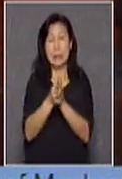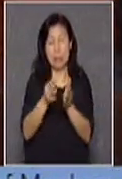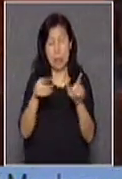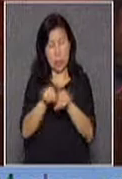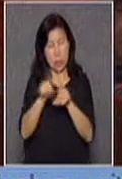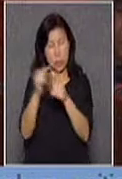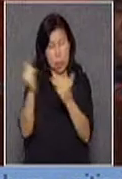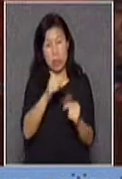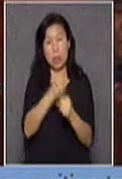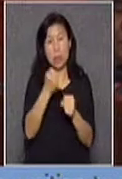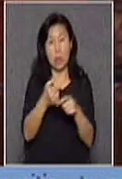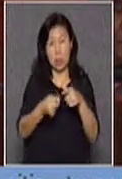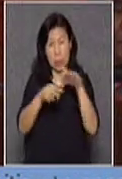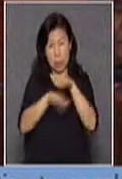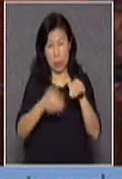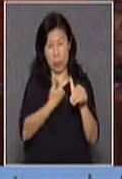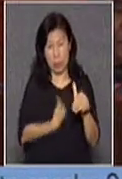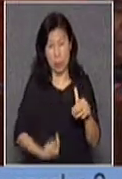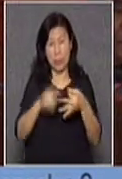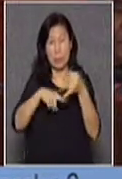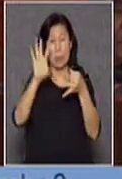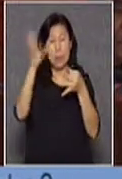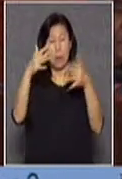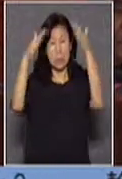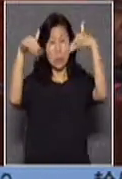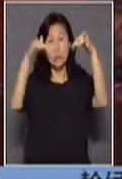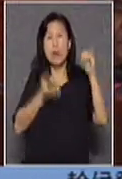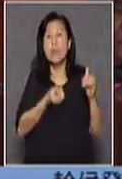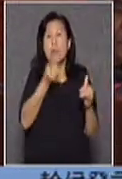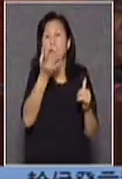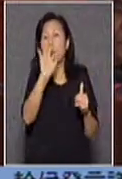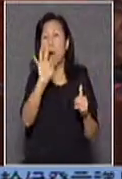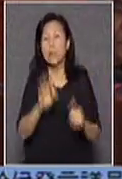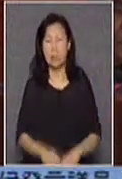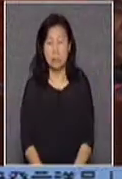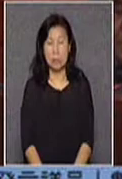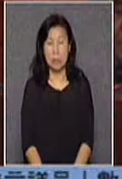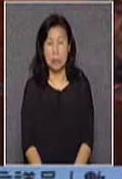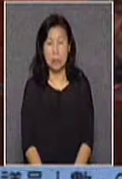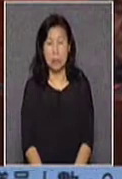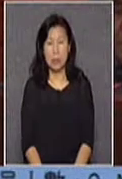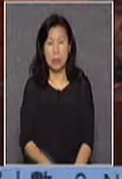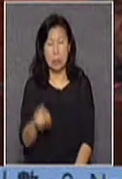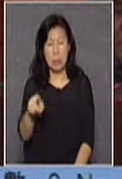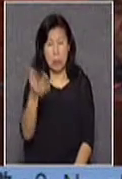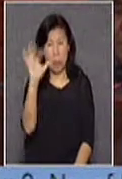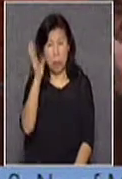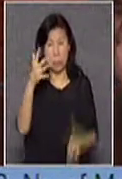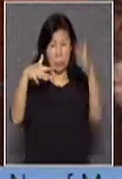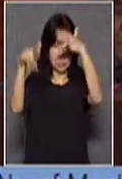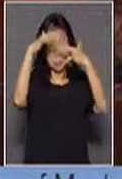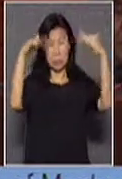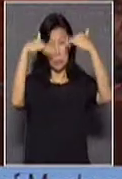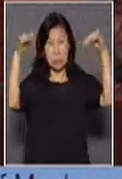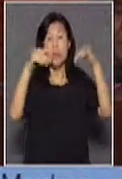但是一來 當時他們自己黃維則堂的後人也都沒有提出，因為事實上即他們自己覺得他們是